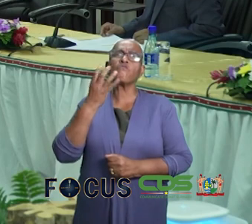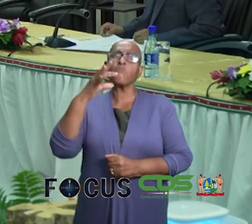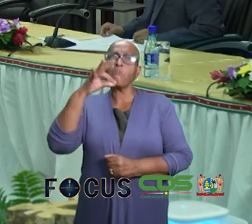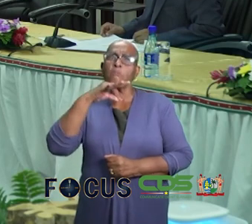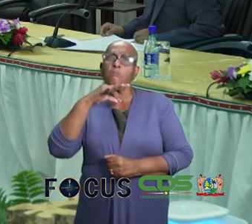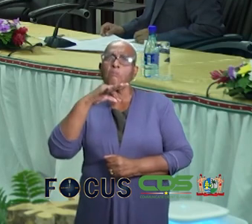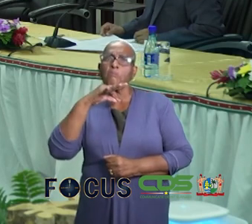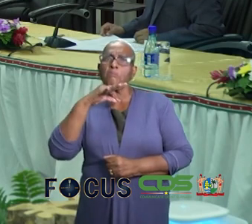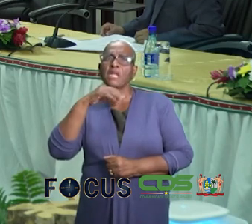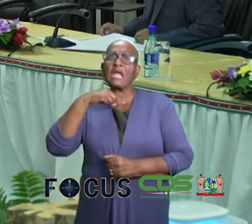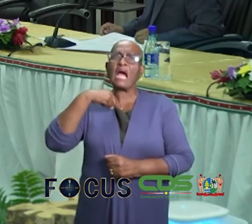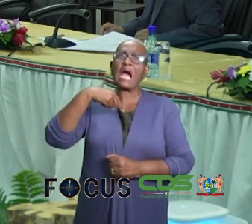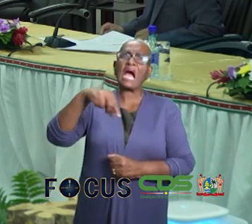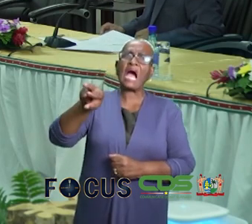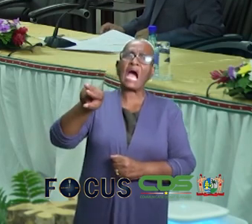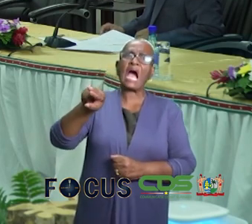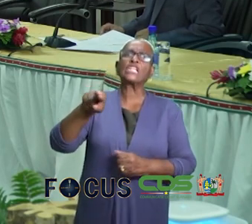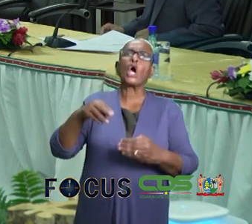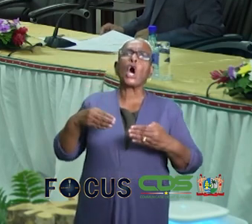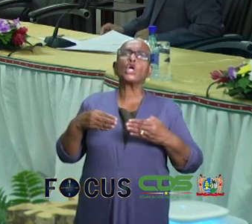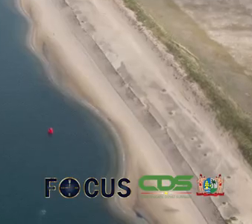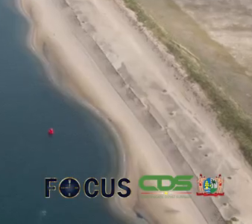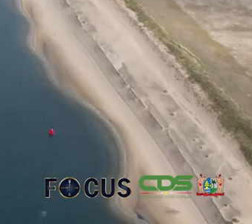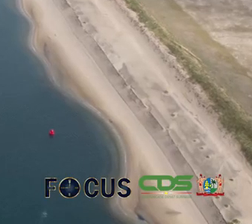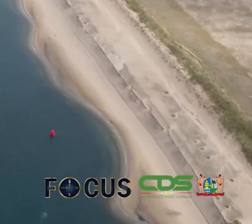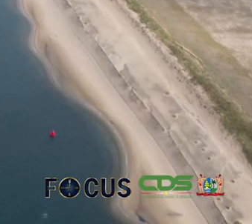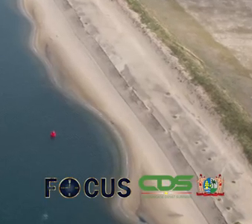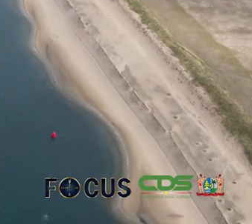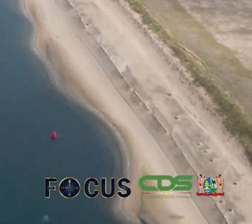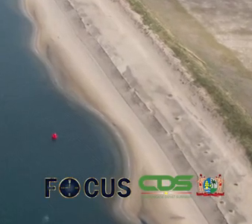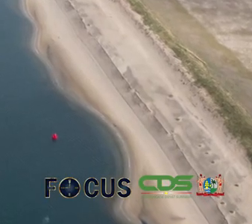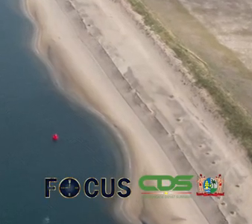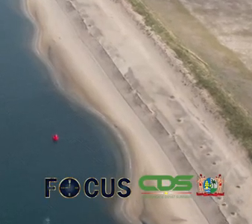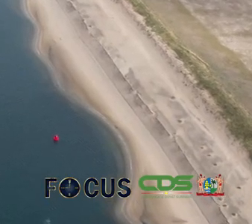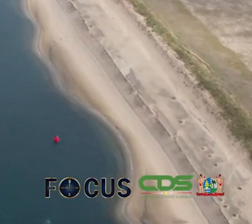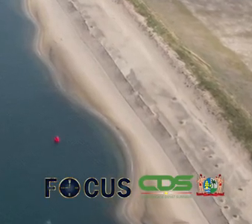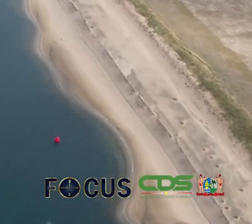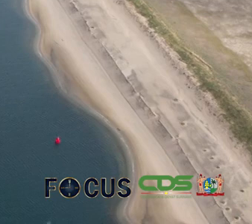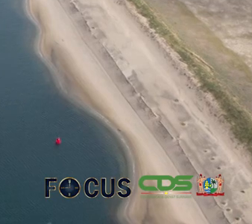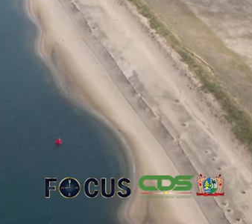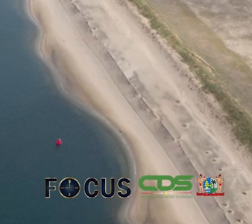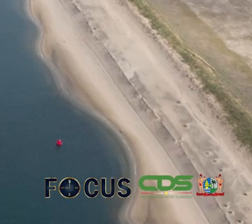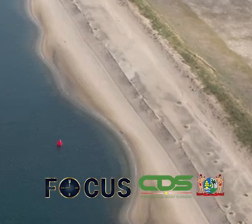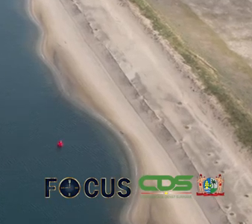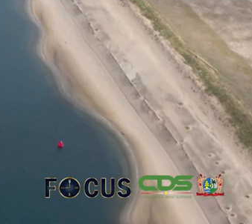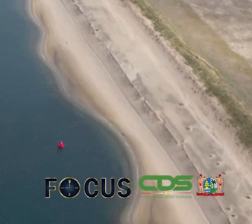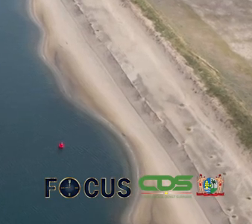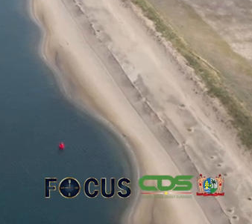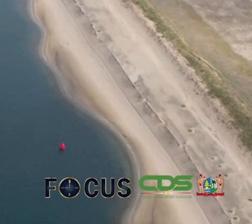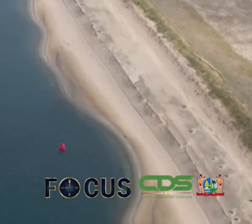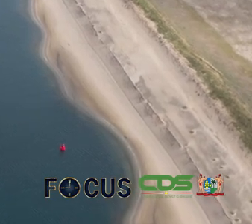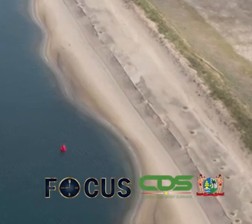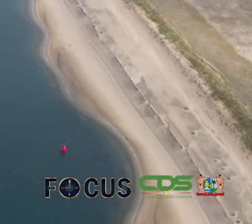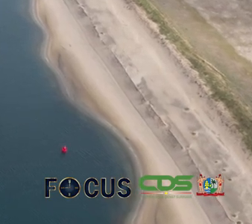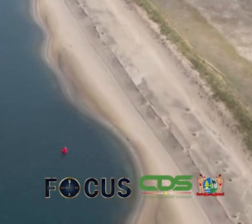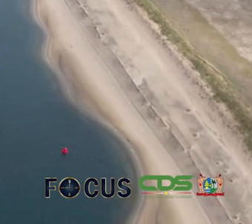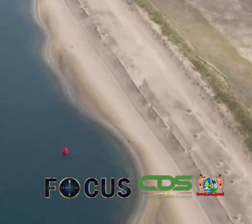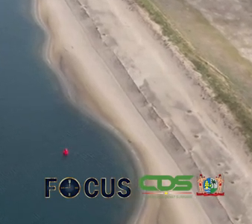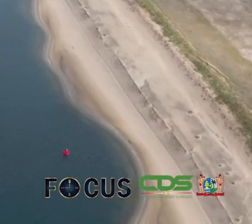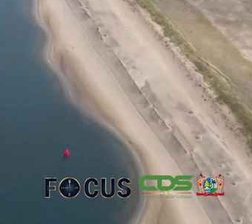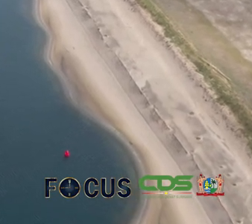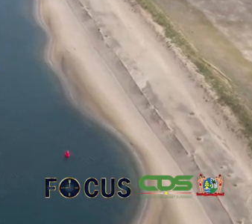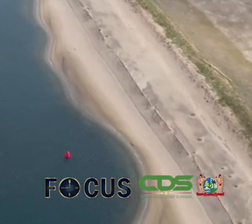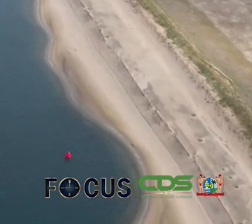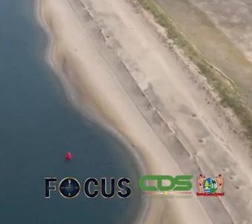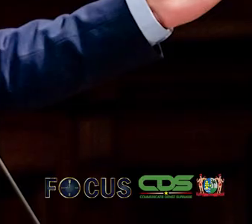naar Rotterdam voor een bezoek aan de haven van Rotterdam en een